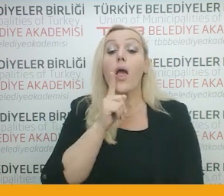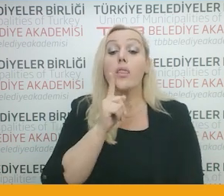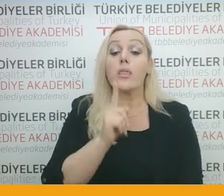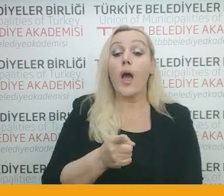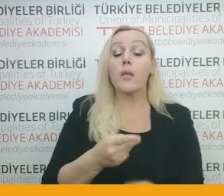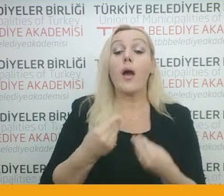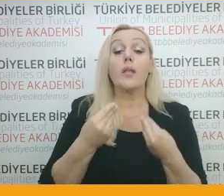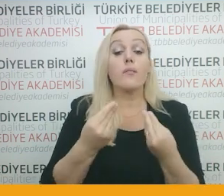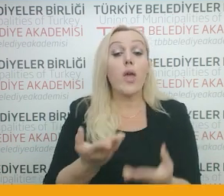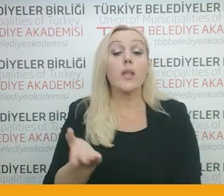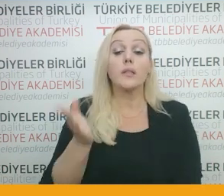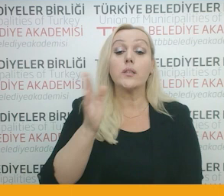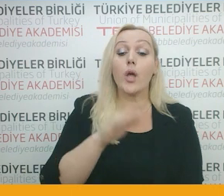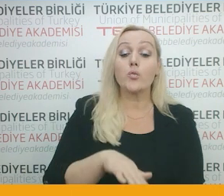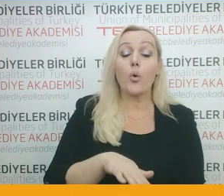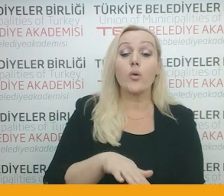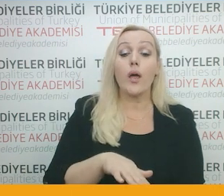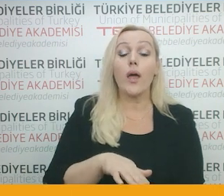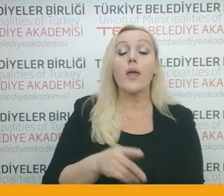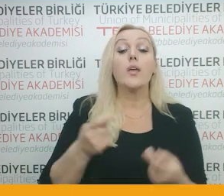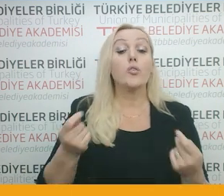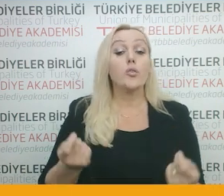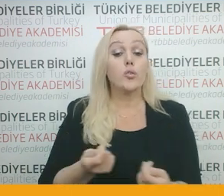Harcama talimatı verildikten sonra